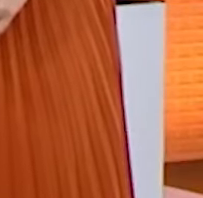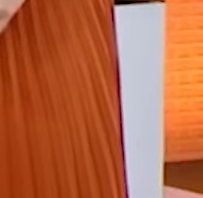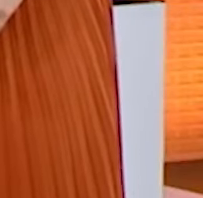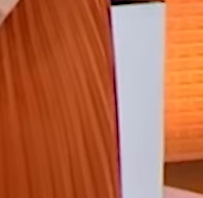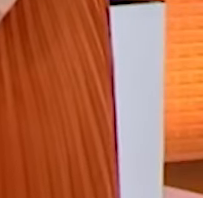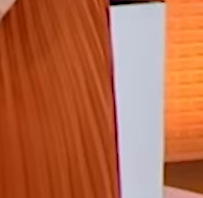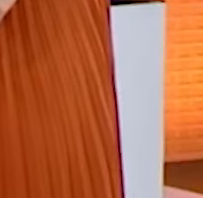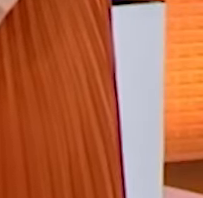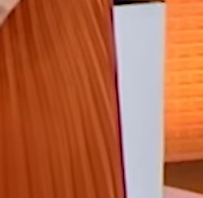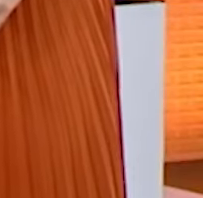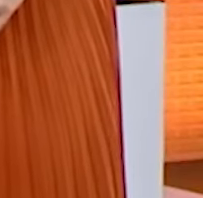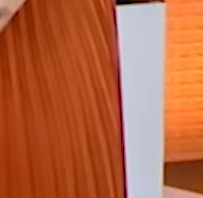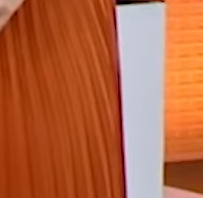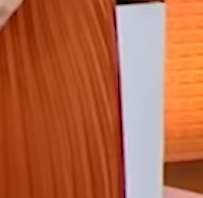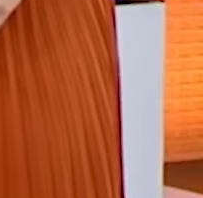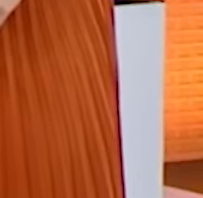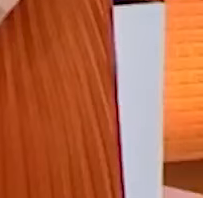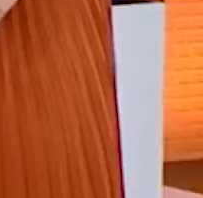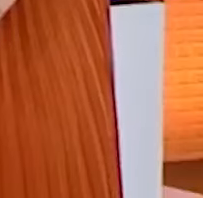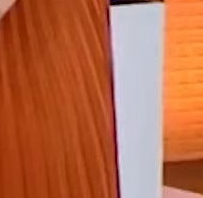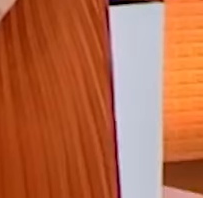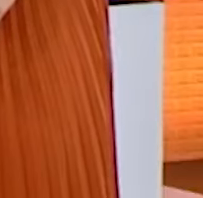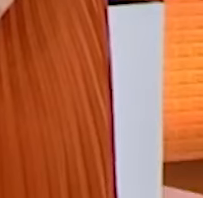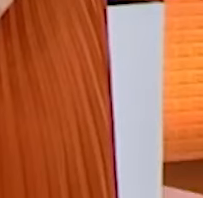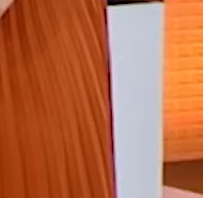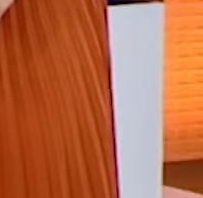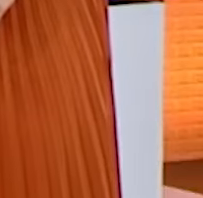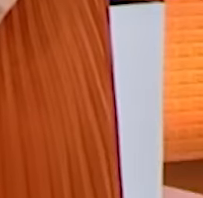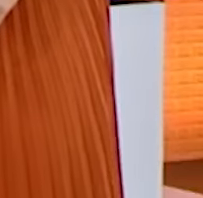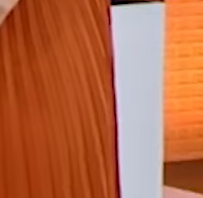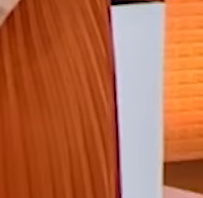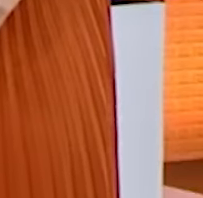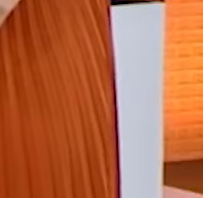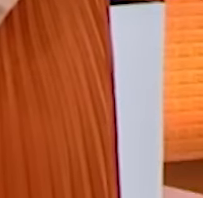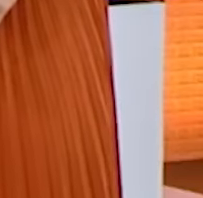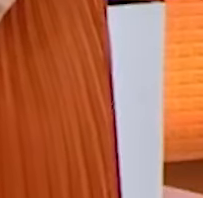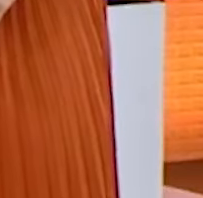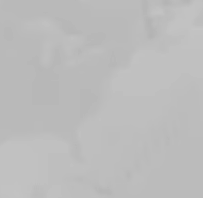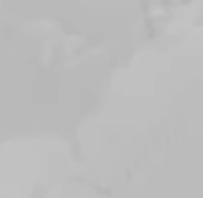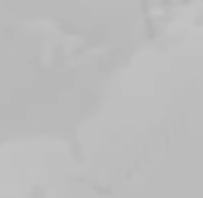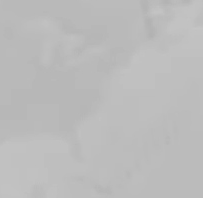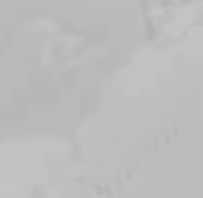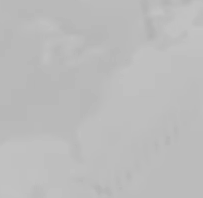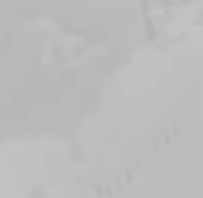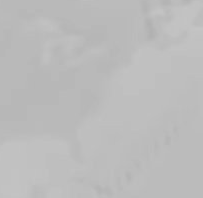niyo po kami sa GMA Pinoy TV at sa www.gmanews.tv.